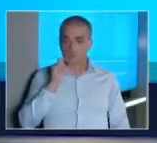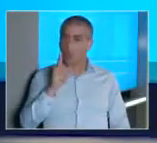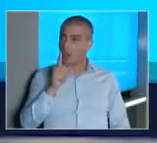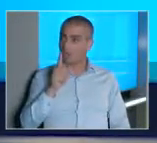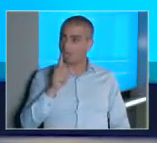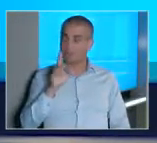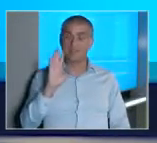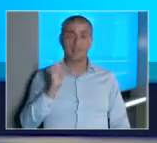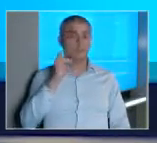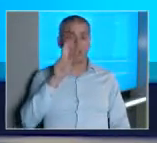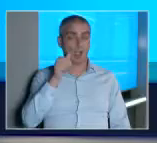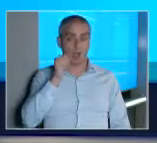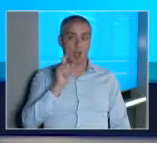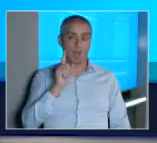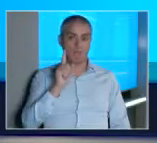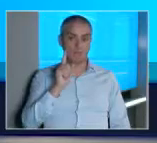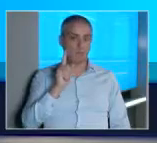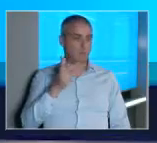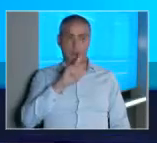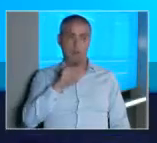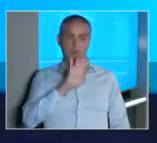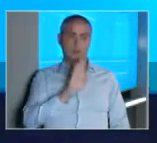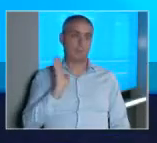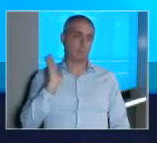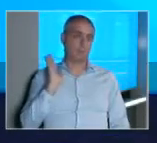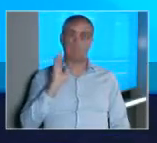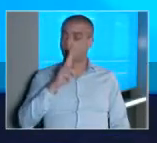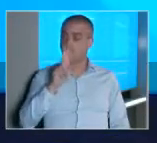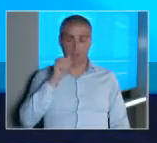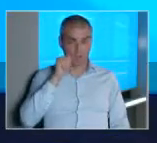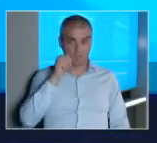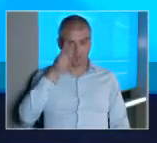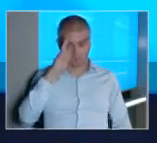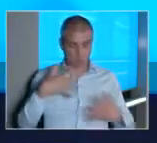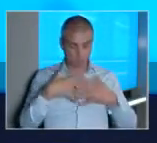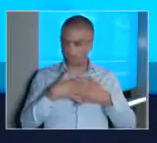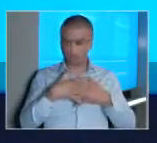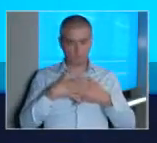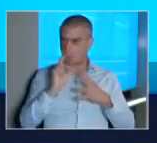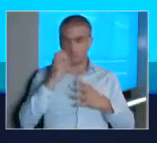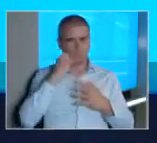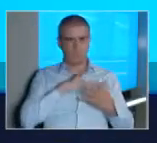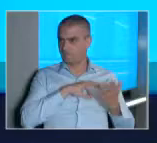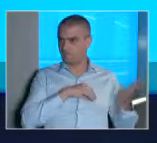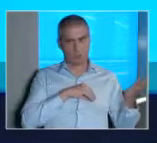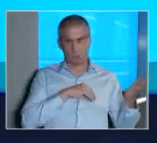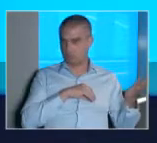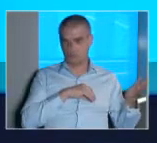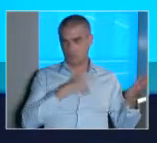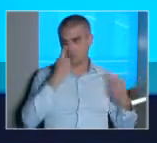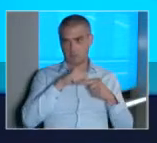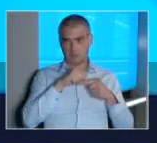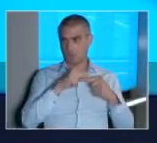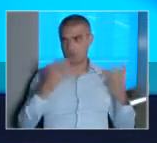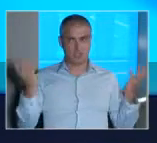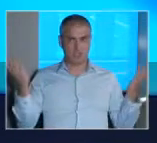לך, אבל אל תפסול את נתניהו. חבר'ה, אם כחול לבן והליכוד ילכו יחד, לא צריך את אביגדור ליברמן. לא